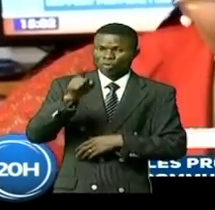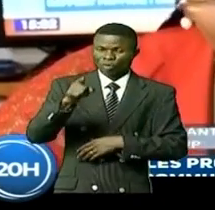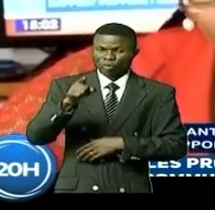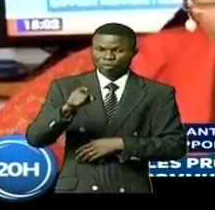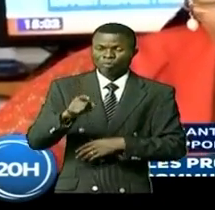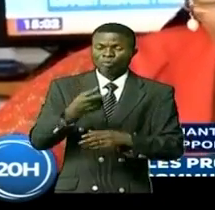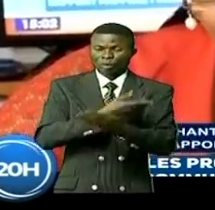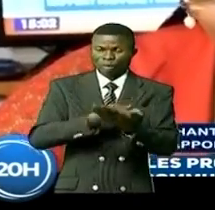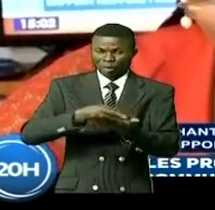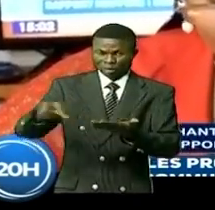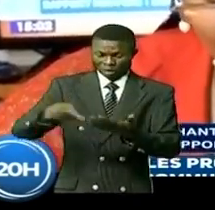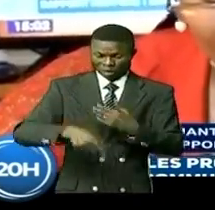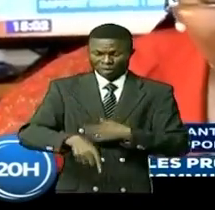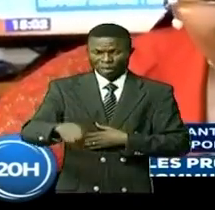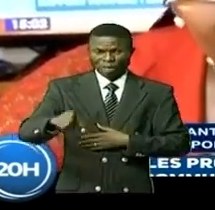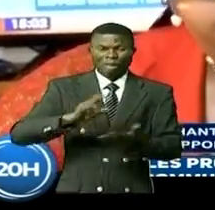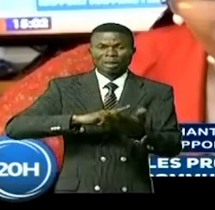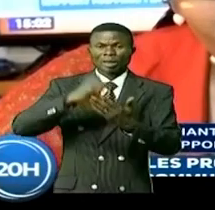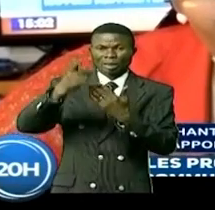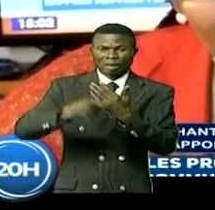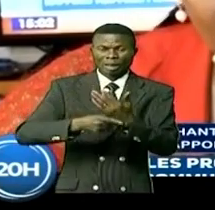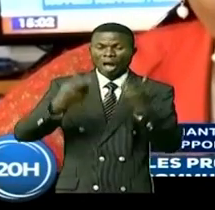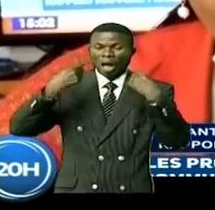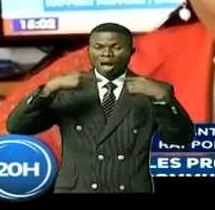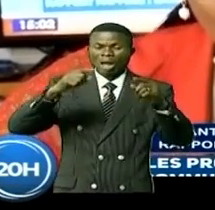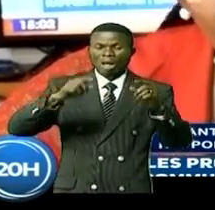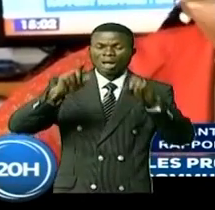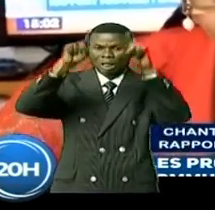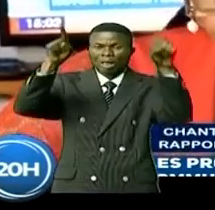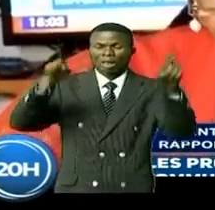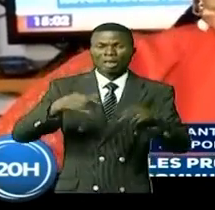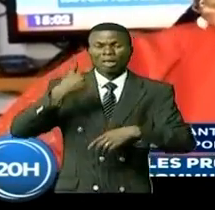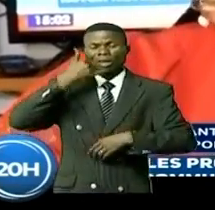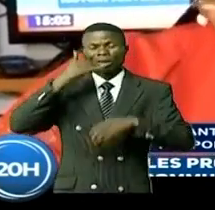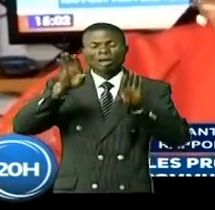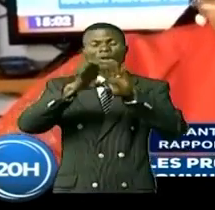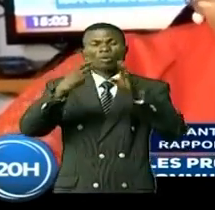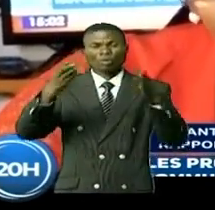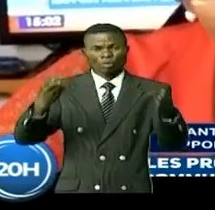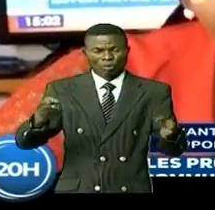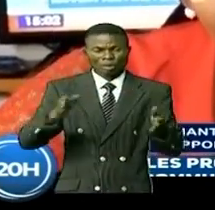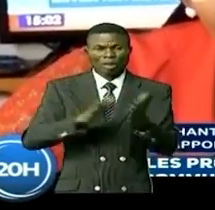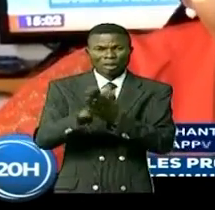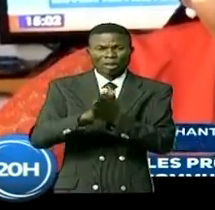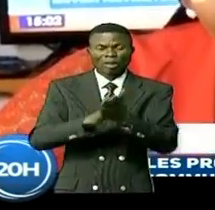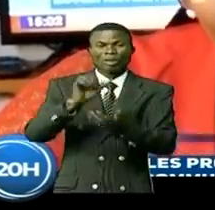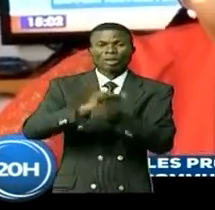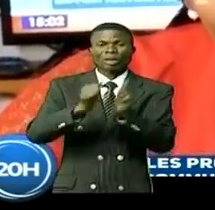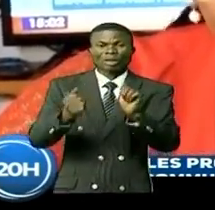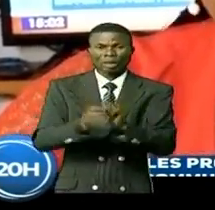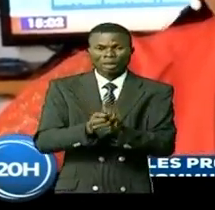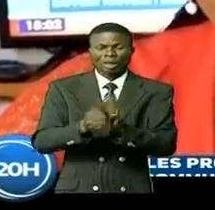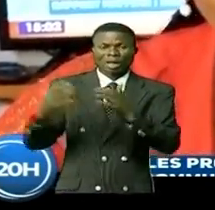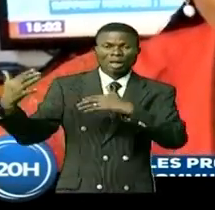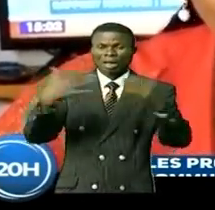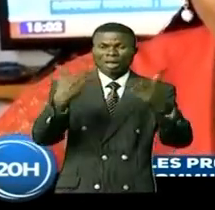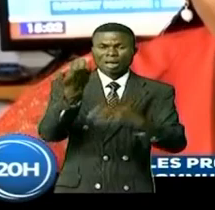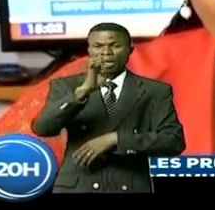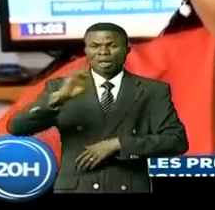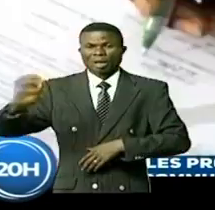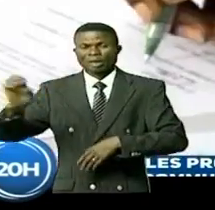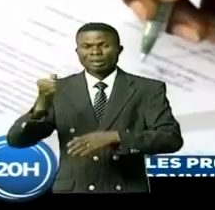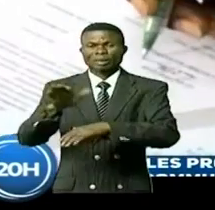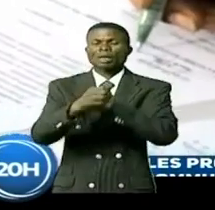cette période de programmer des émissions à téléphone ouvert concernant la situation de la guerre dans l'Est du